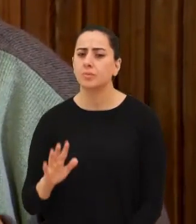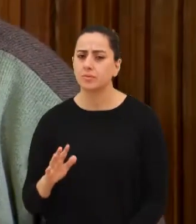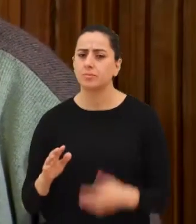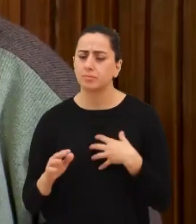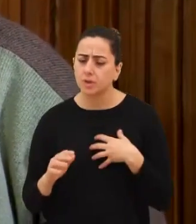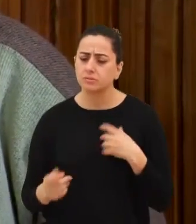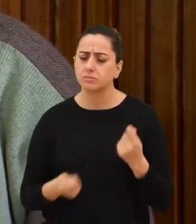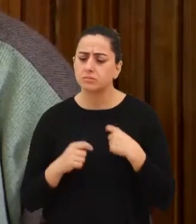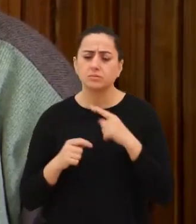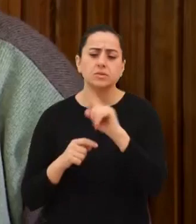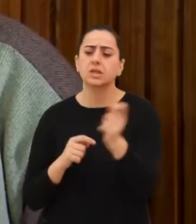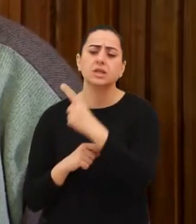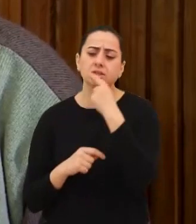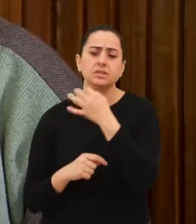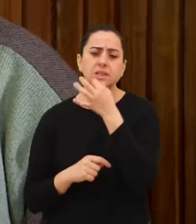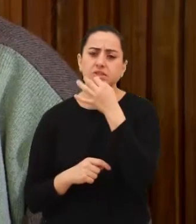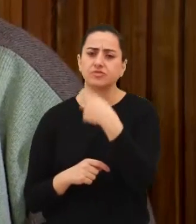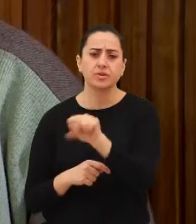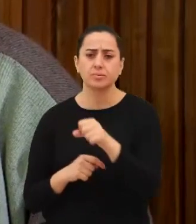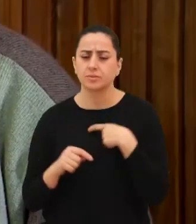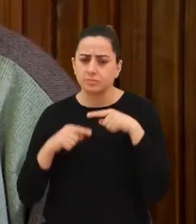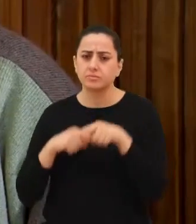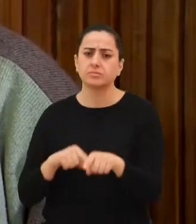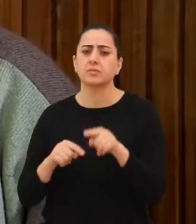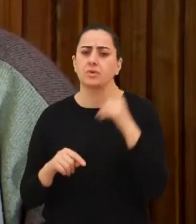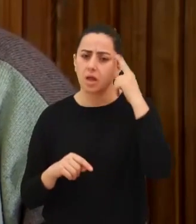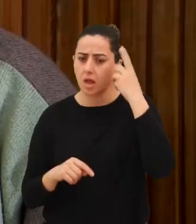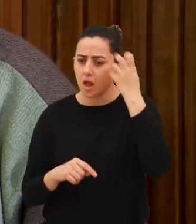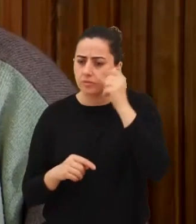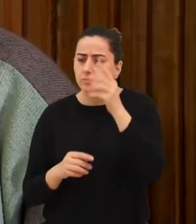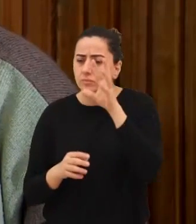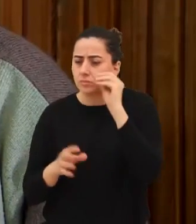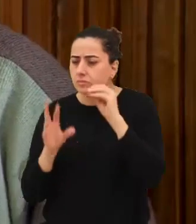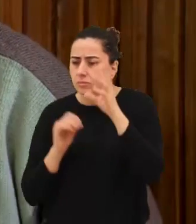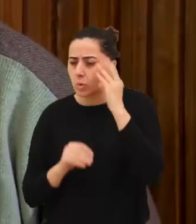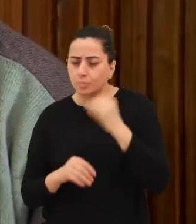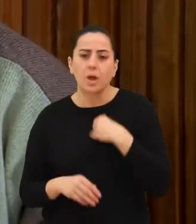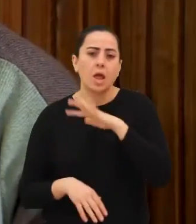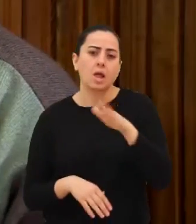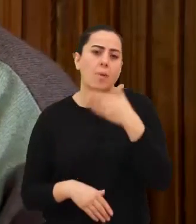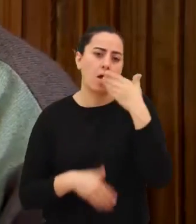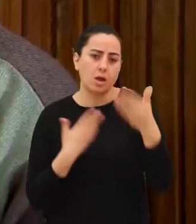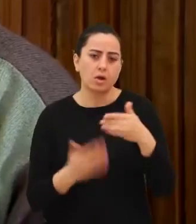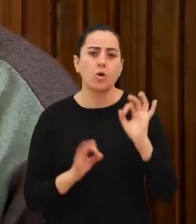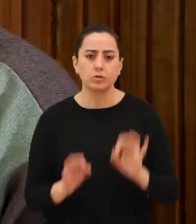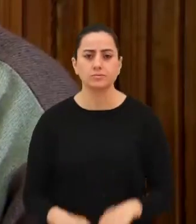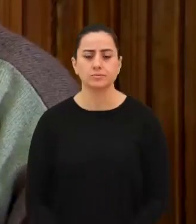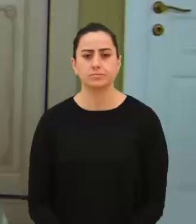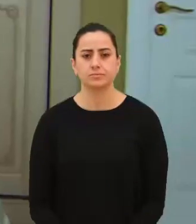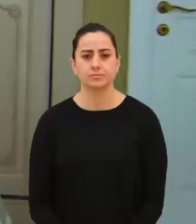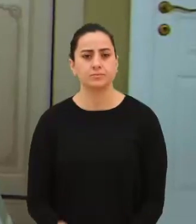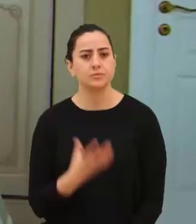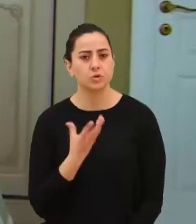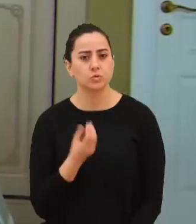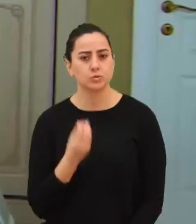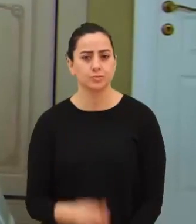Elimde ne uçan ne de kaçan kurtulur. Her şeyi hafızama tek tek işliyorum. Gelince hepsini sunacağım efendim size.